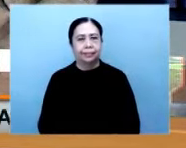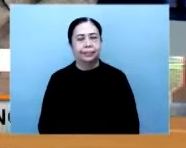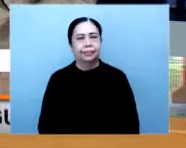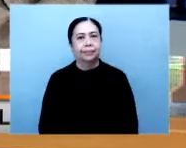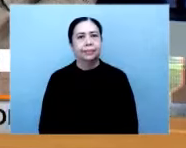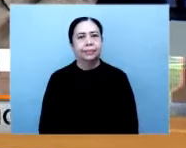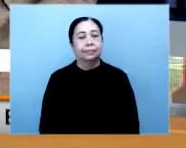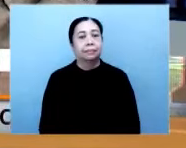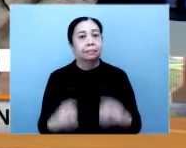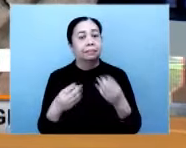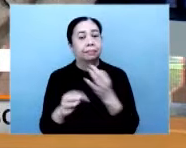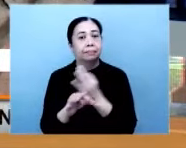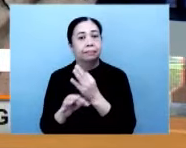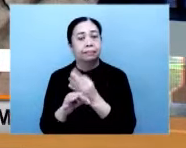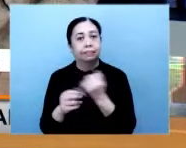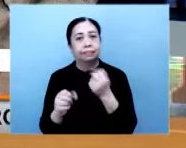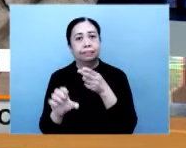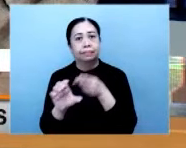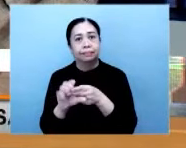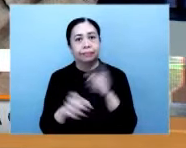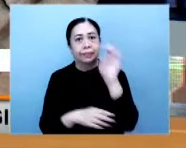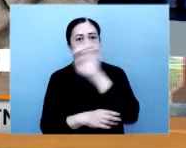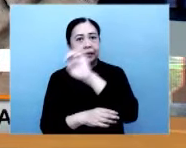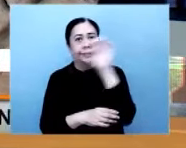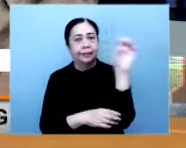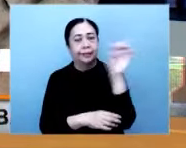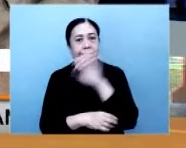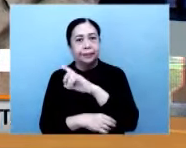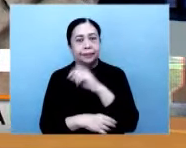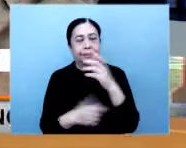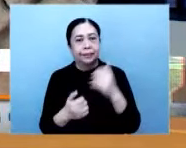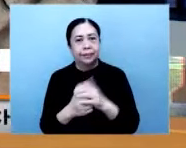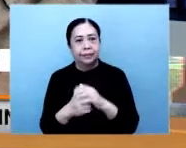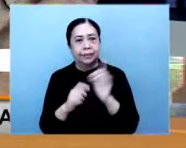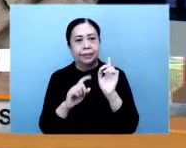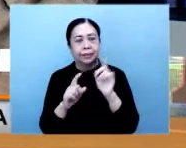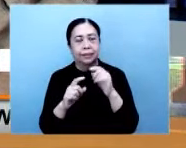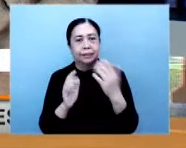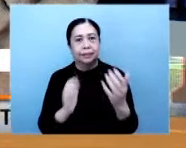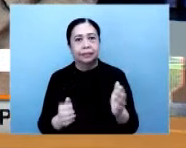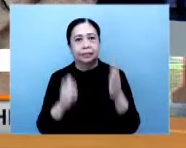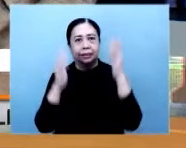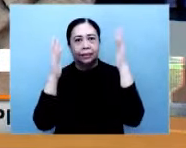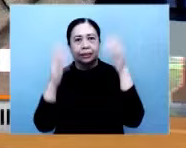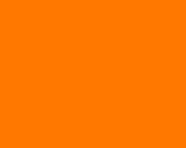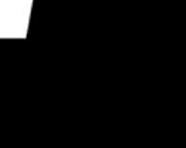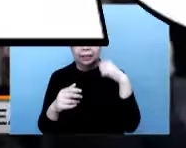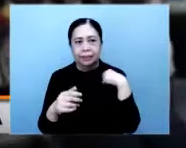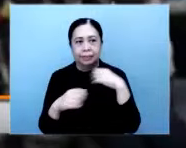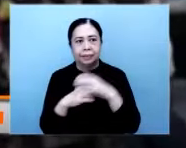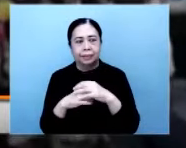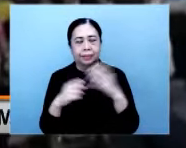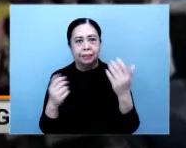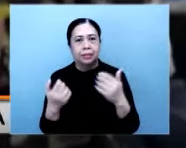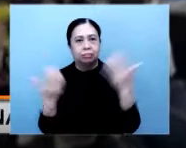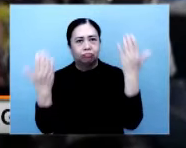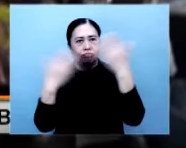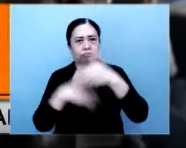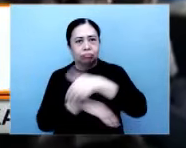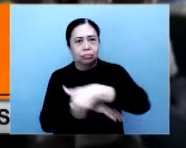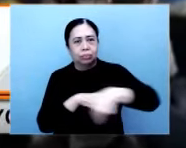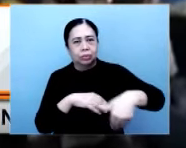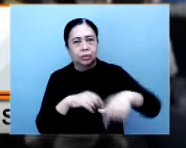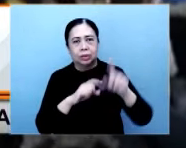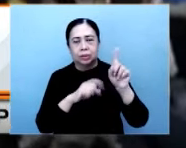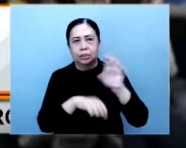Maraming deboto ang nakiisa sa Easter Vigil at salubong sa muling pagkabuhay ni Kristo kagabi. Magdamagan ang pagdiriwang sa Quiapo